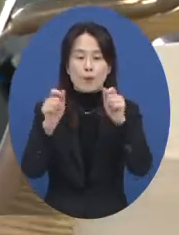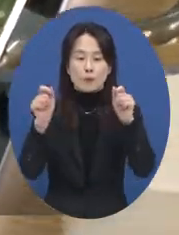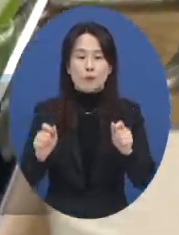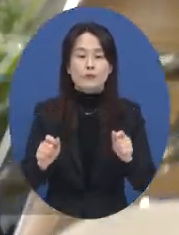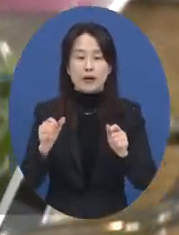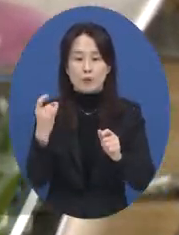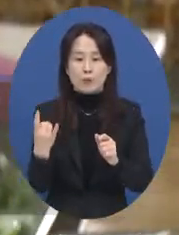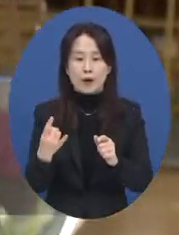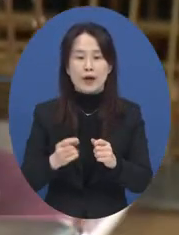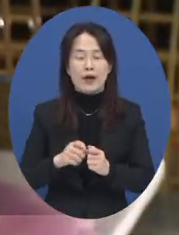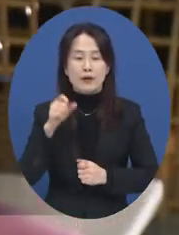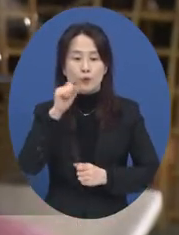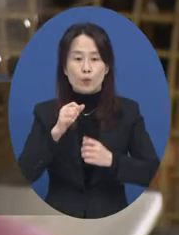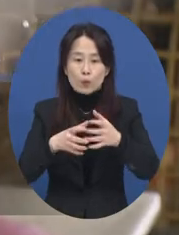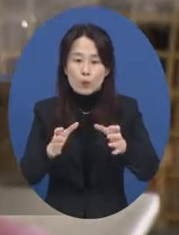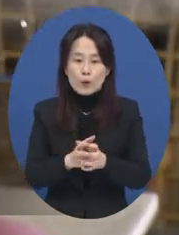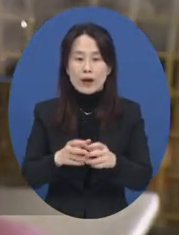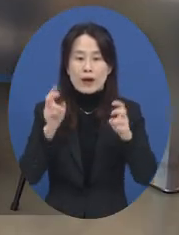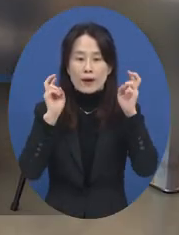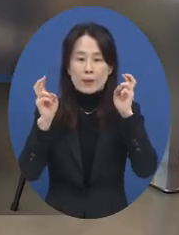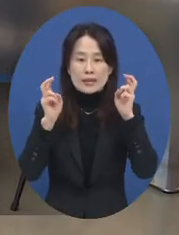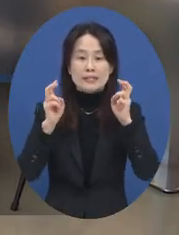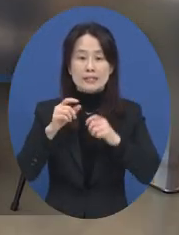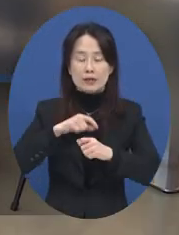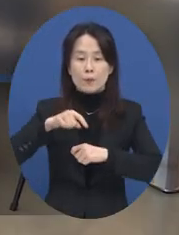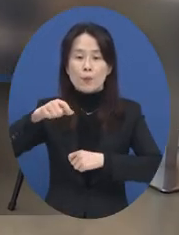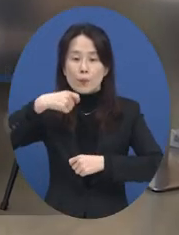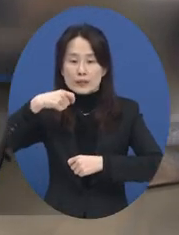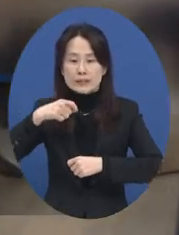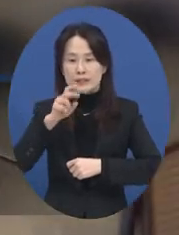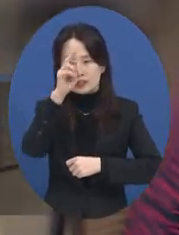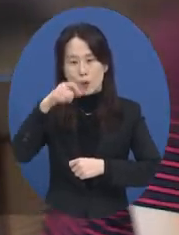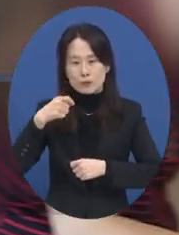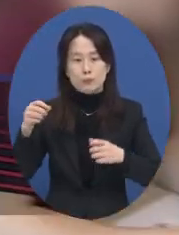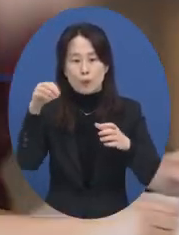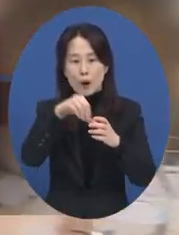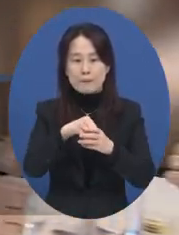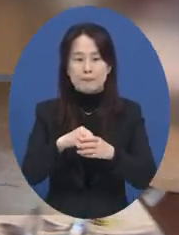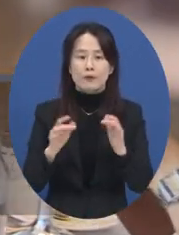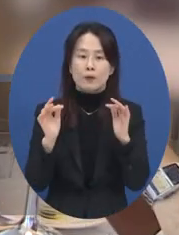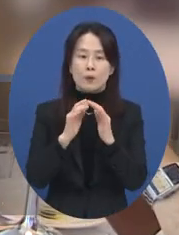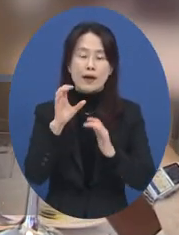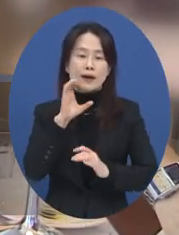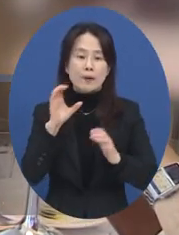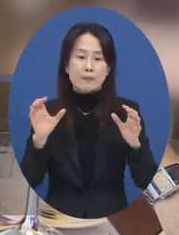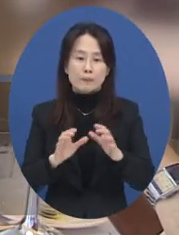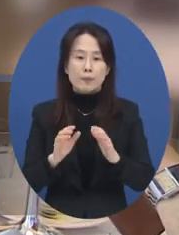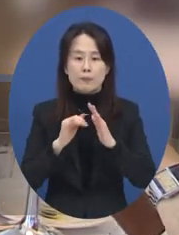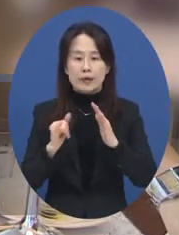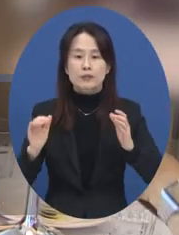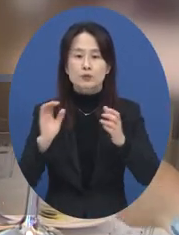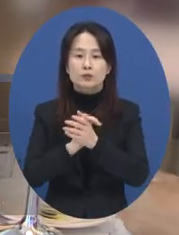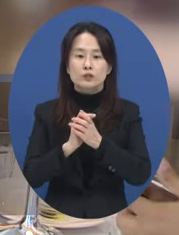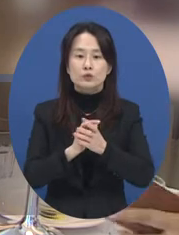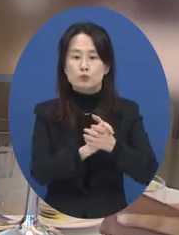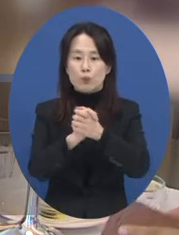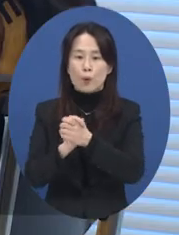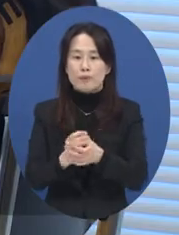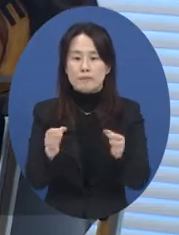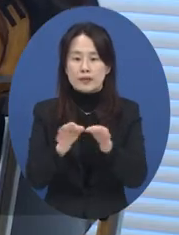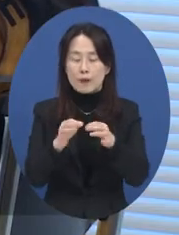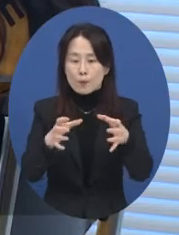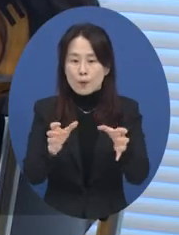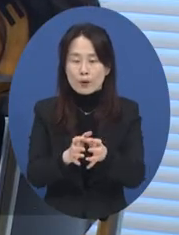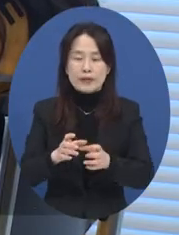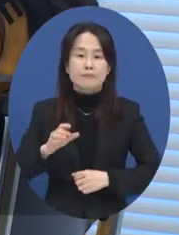직장회식 중식 포함 이구요 온라인 카페모임 가족 친구 등 친목모임 계모임 집들이